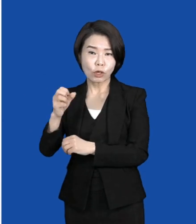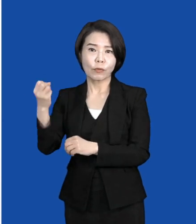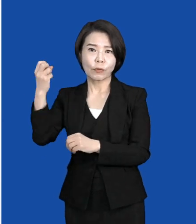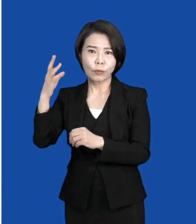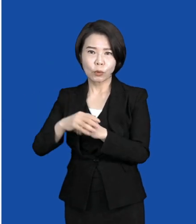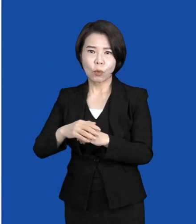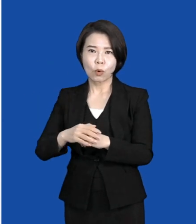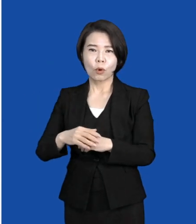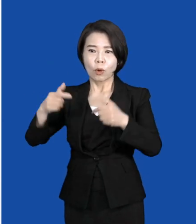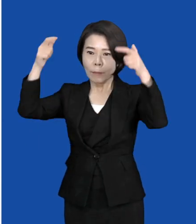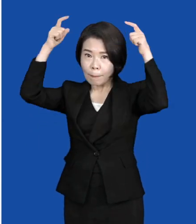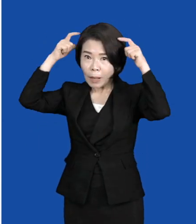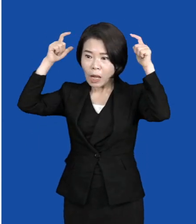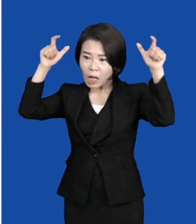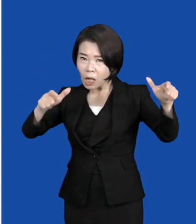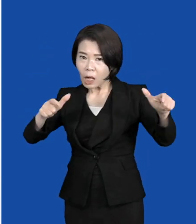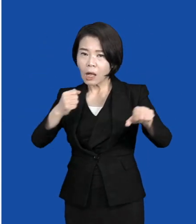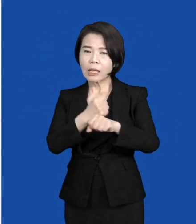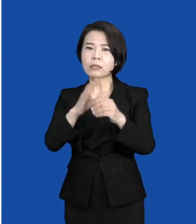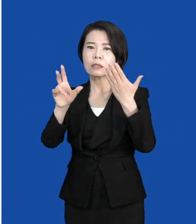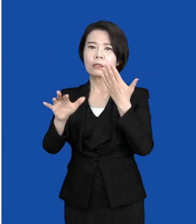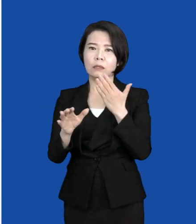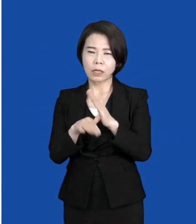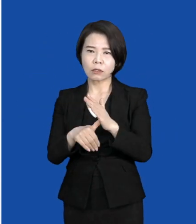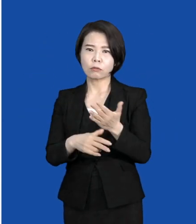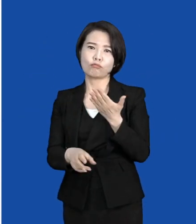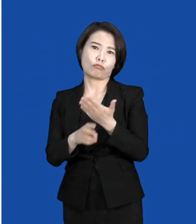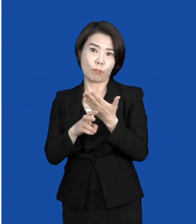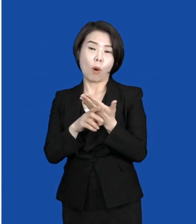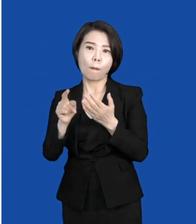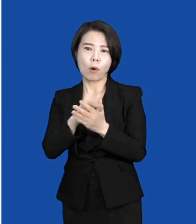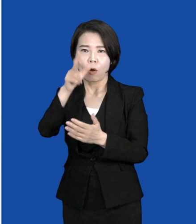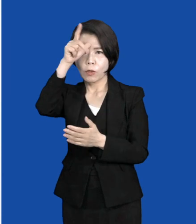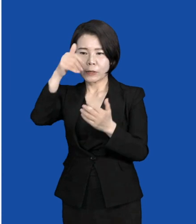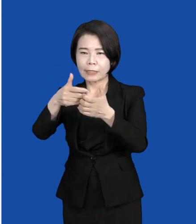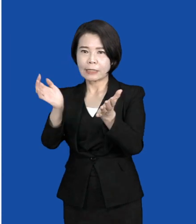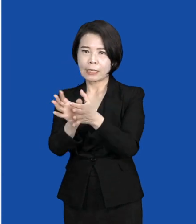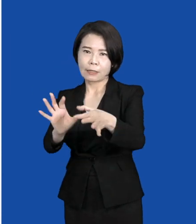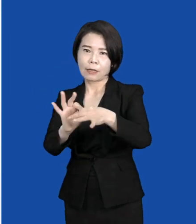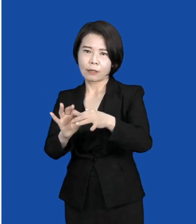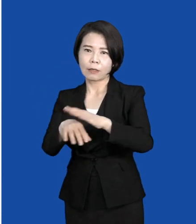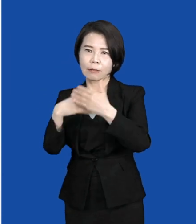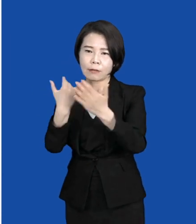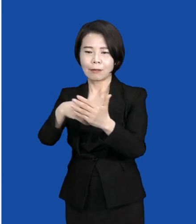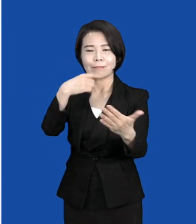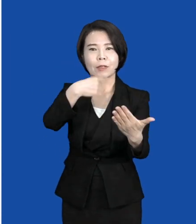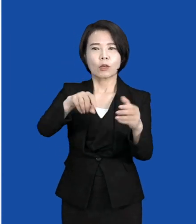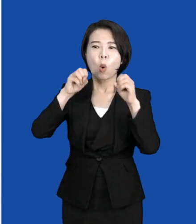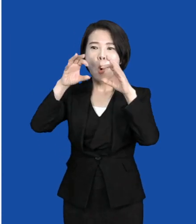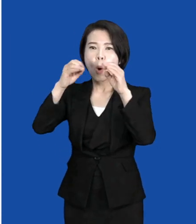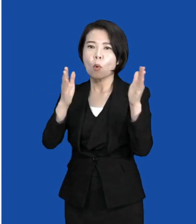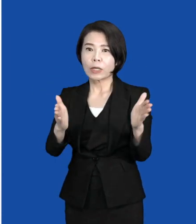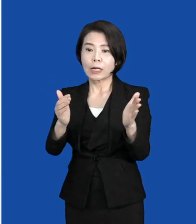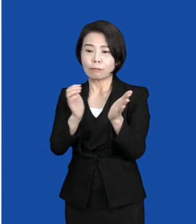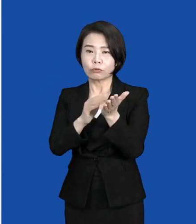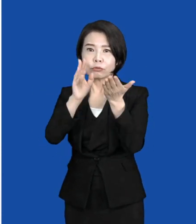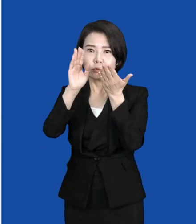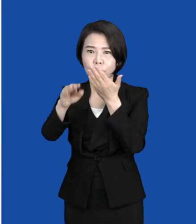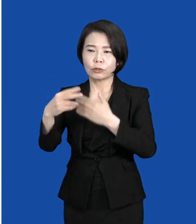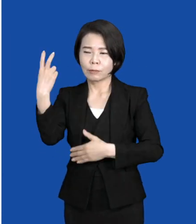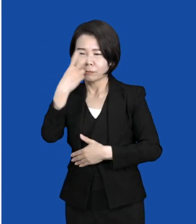안전모 미착용 등에 대해 경찰청과 자치경찰단 등 유관기관과 함께 계도 및 홍보 기간을